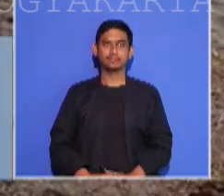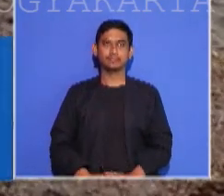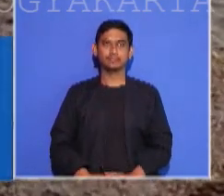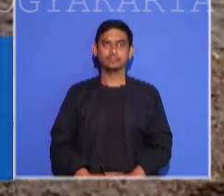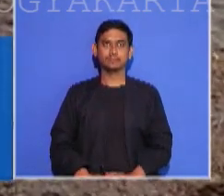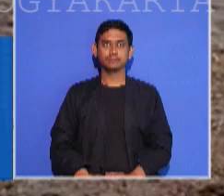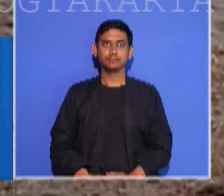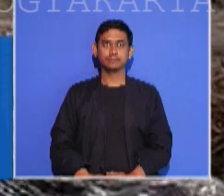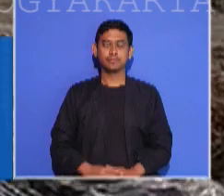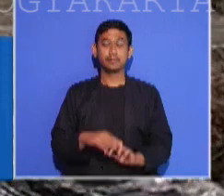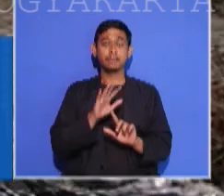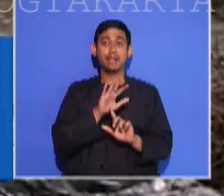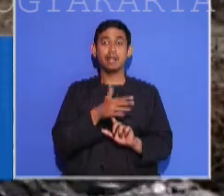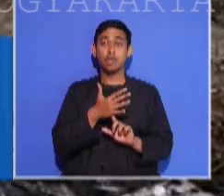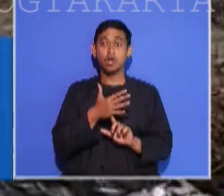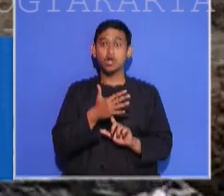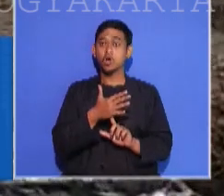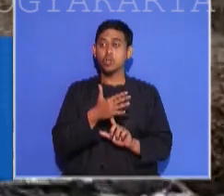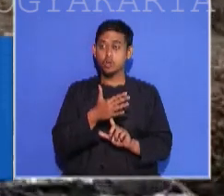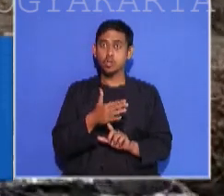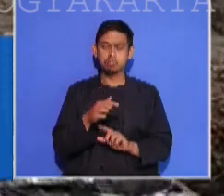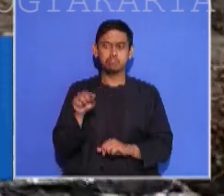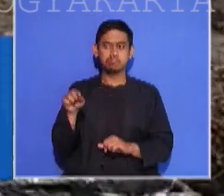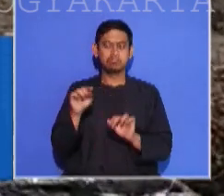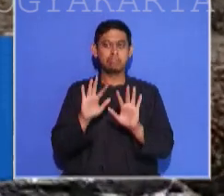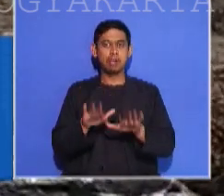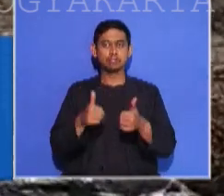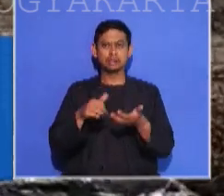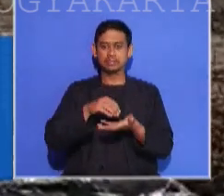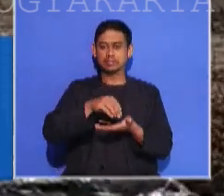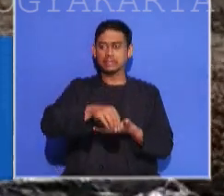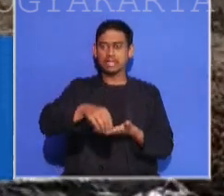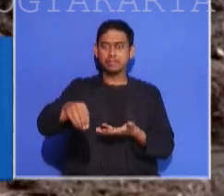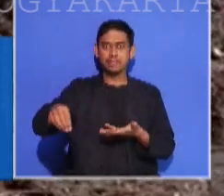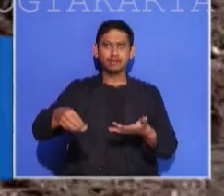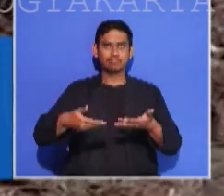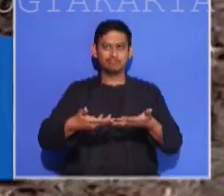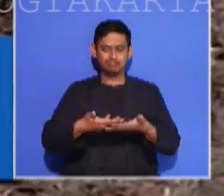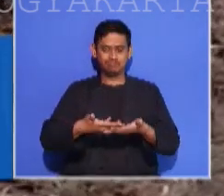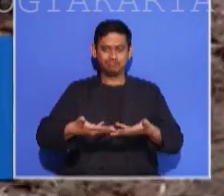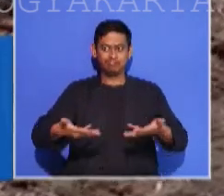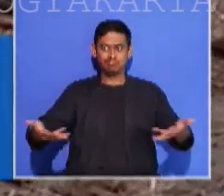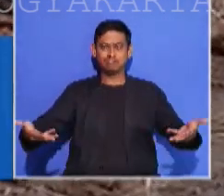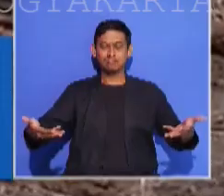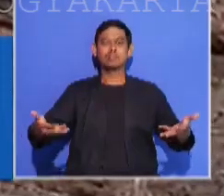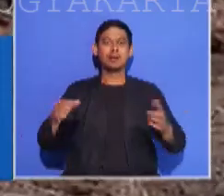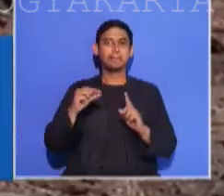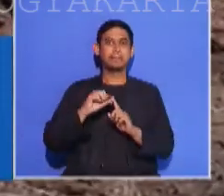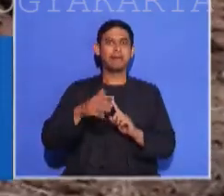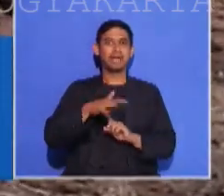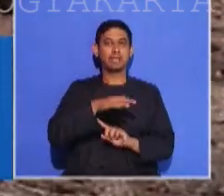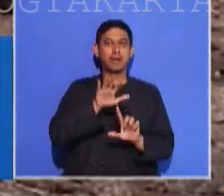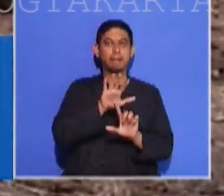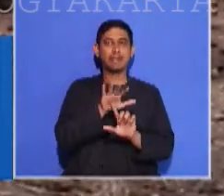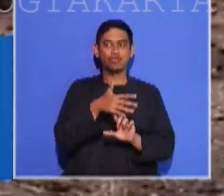Asiling olah tetanen ingkang katindakaken ing lahan pesisir seganten kidul kanyoto ugi boten kawon kalian olah tetanen